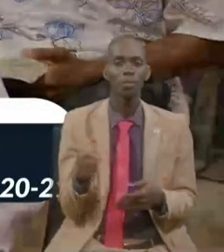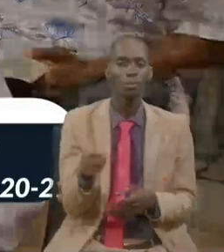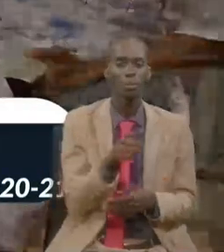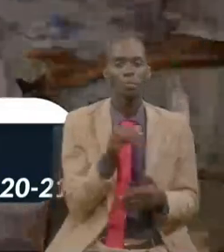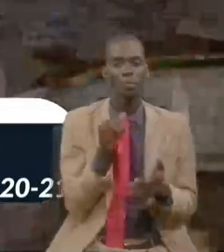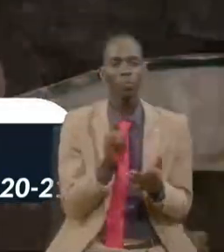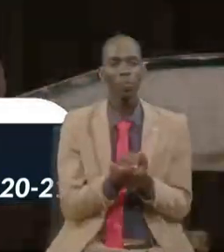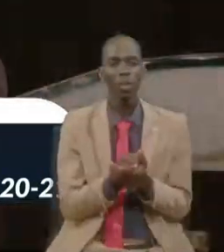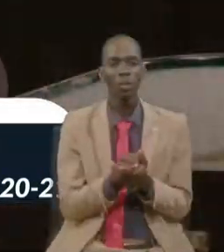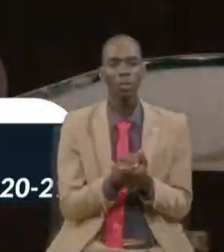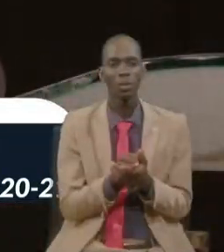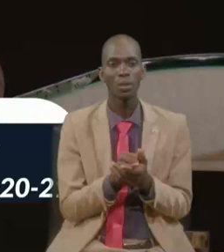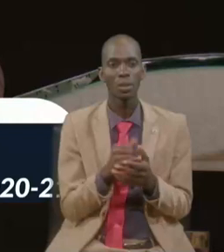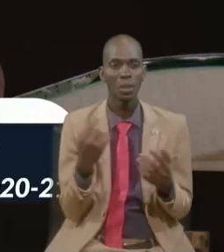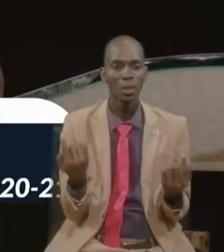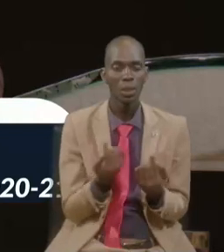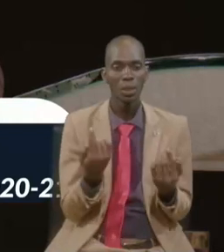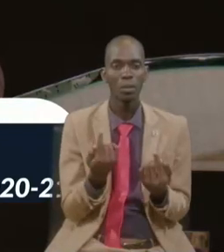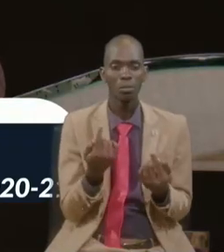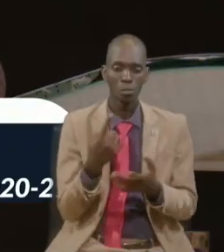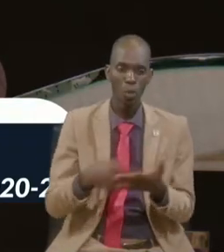Ceux qui pêchent,